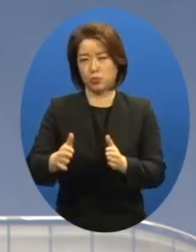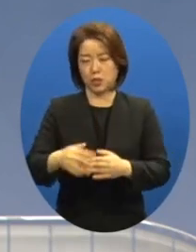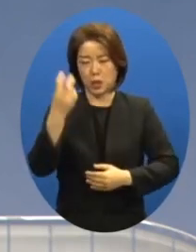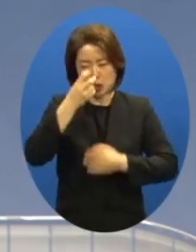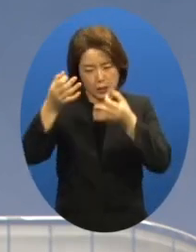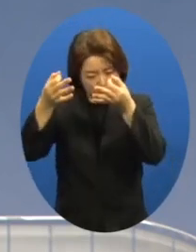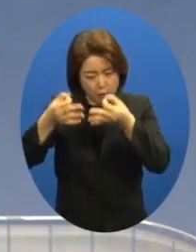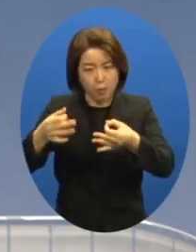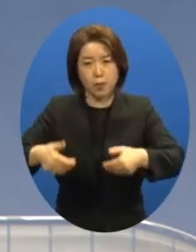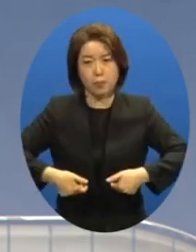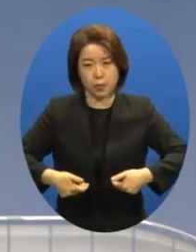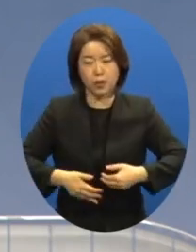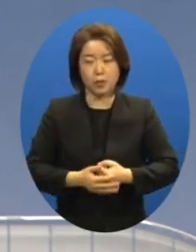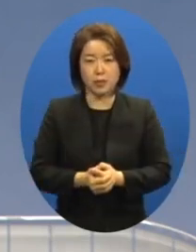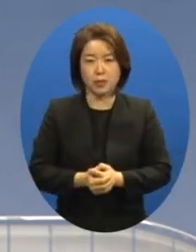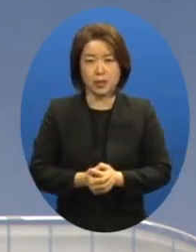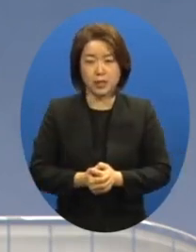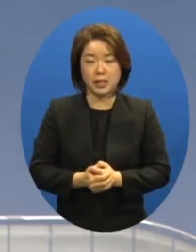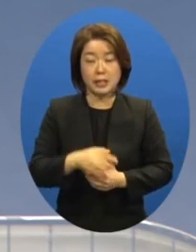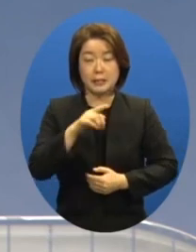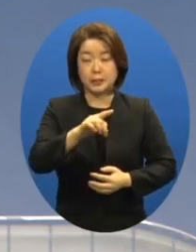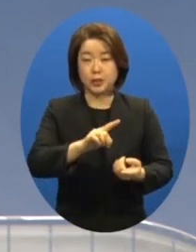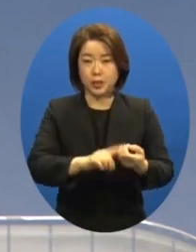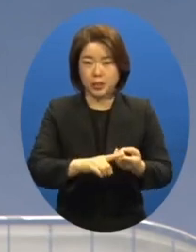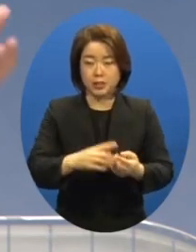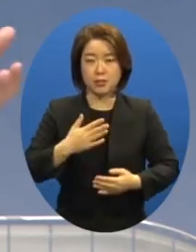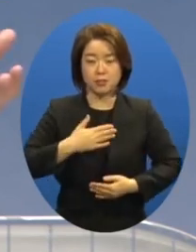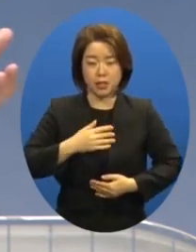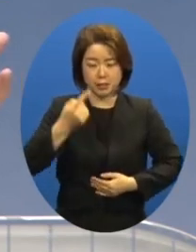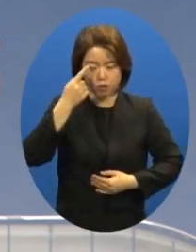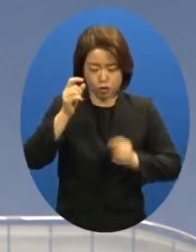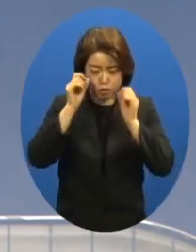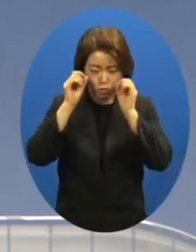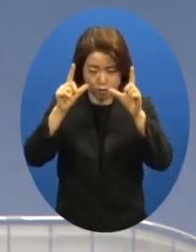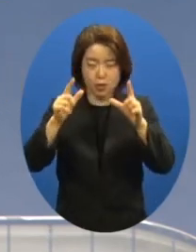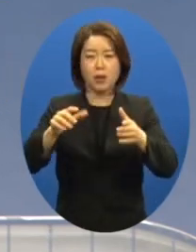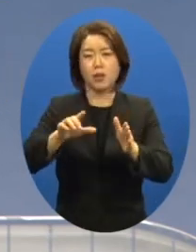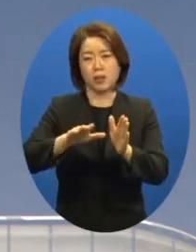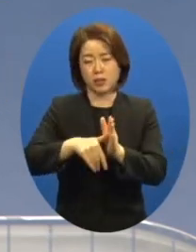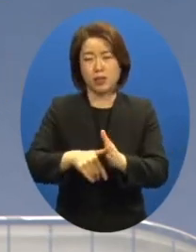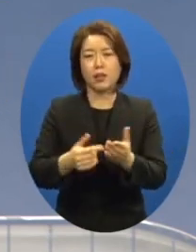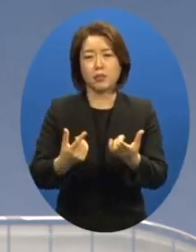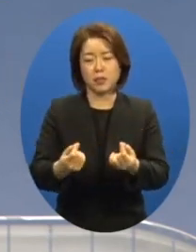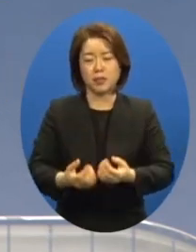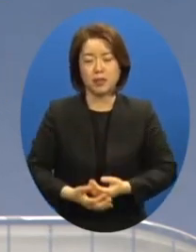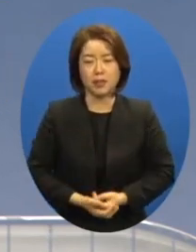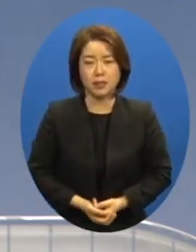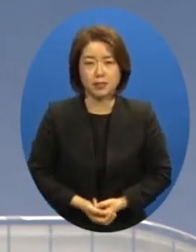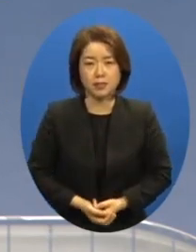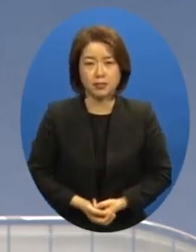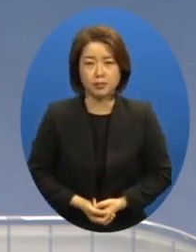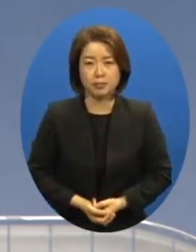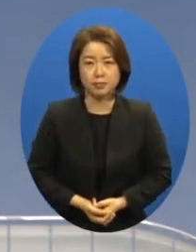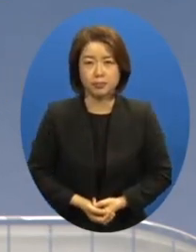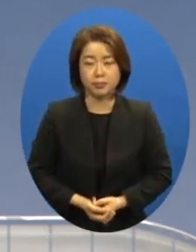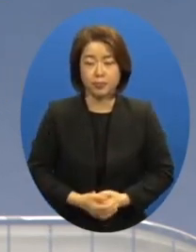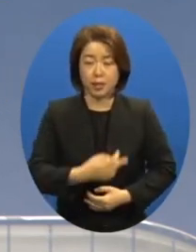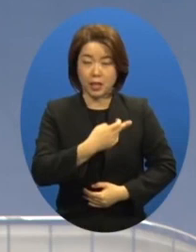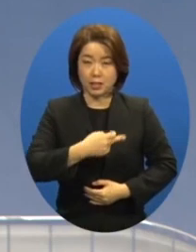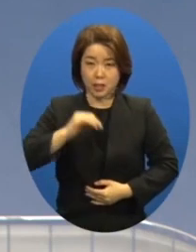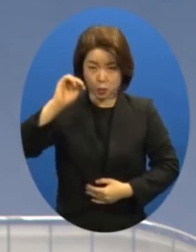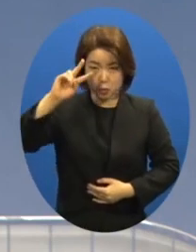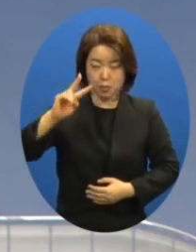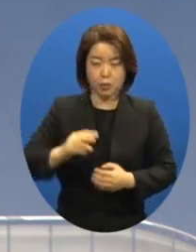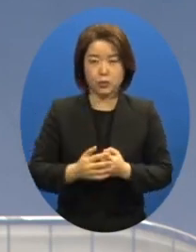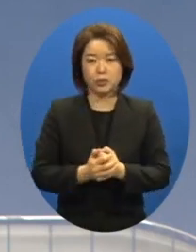해야 되고 그리고 그 점에 대해서 우리가 눈이 또 이해 할 때 라는 것입니다 사도 바울은